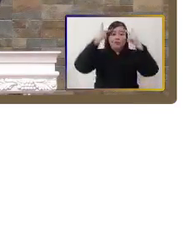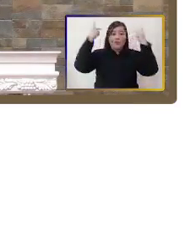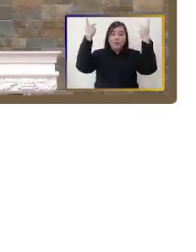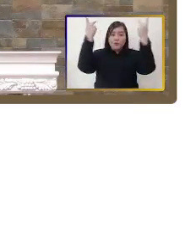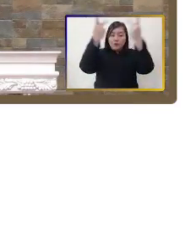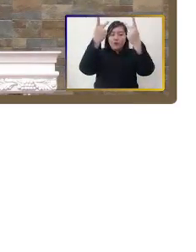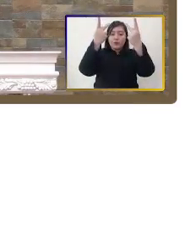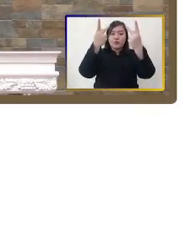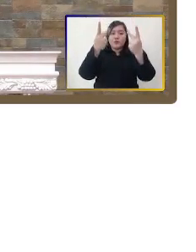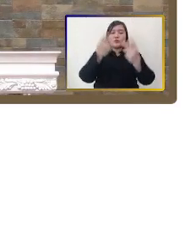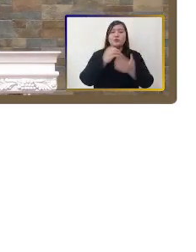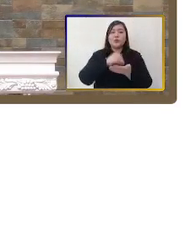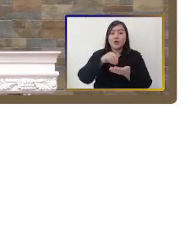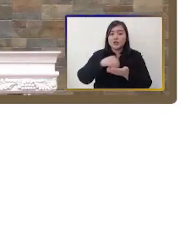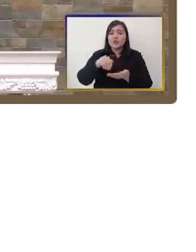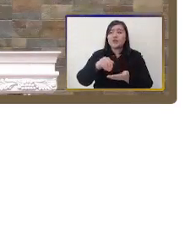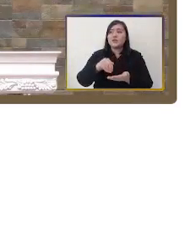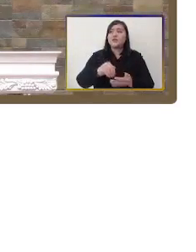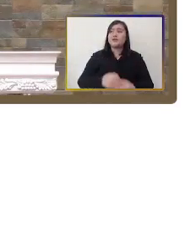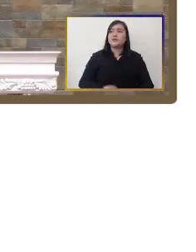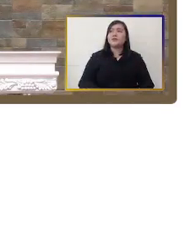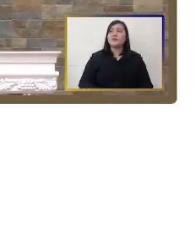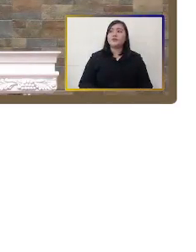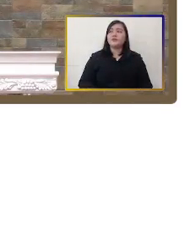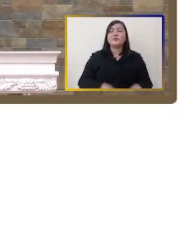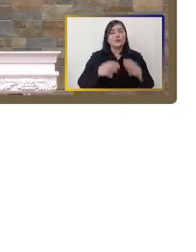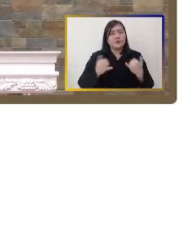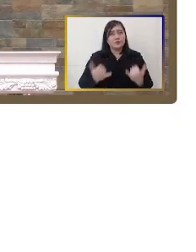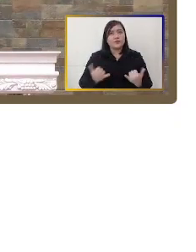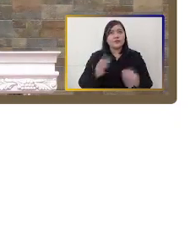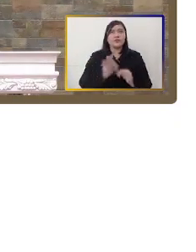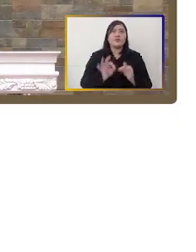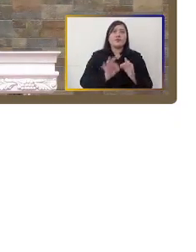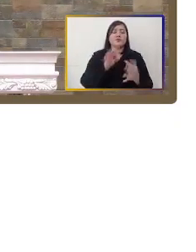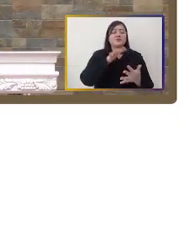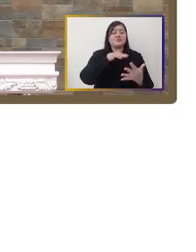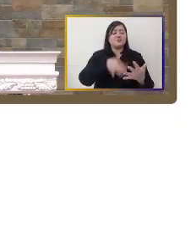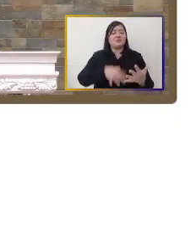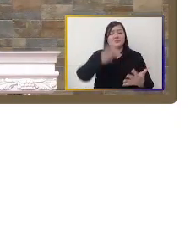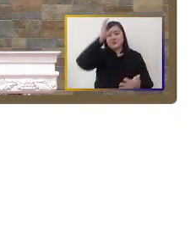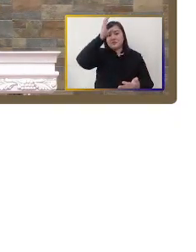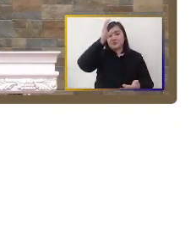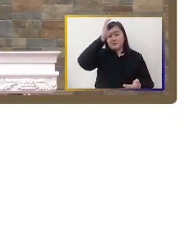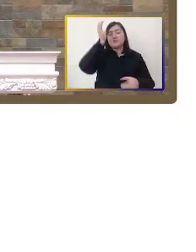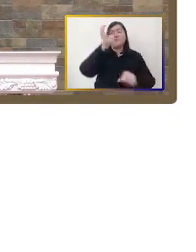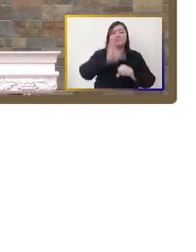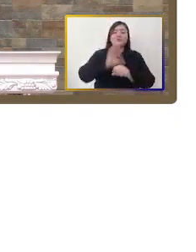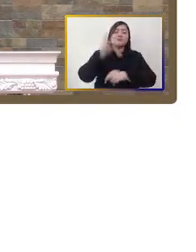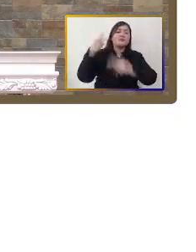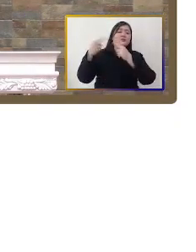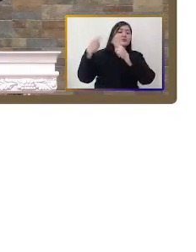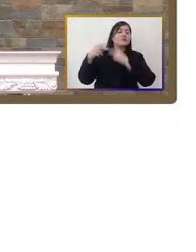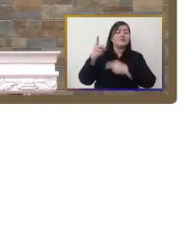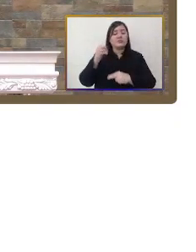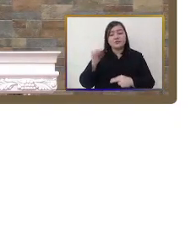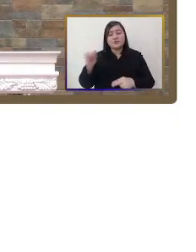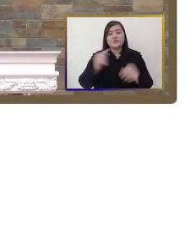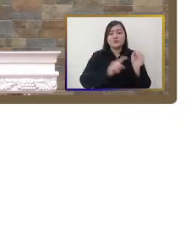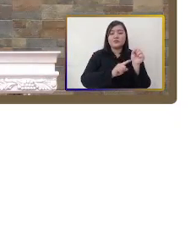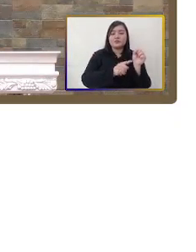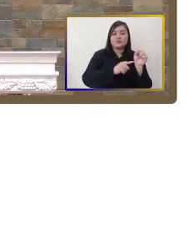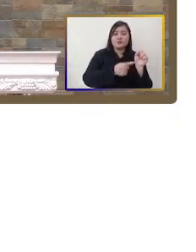history, nagsimula po ang kanilang kapangyarihan. Nagsimula po silang nabuo dahil sa kanilang